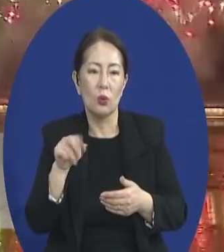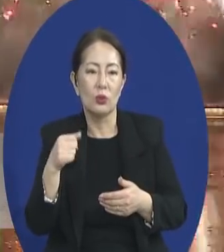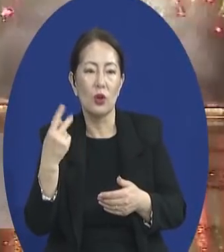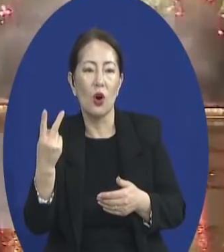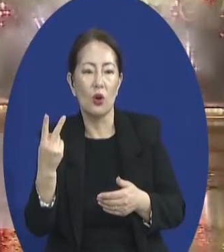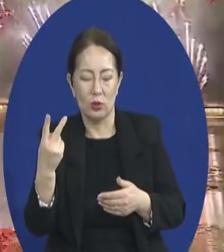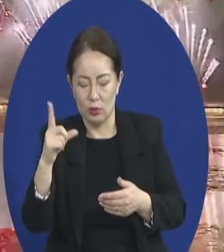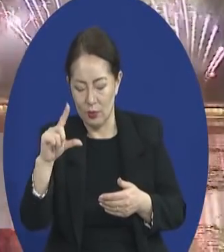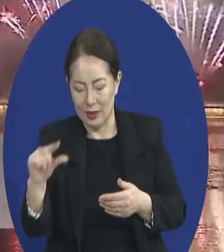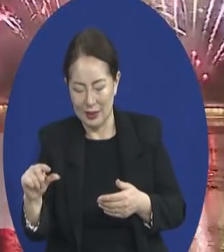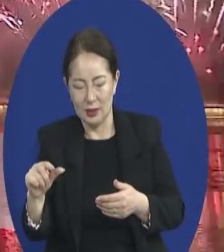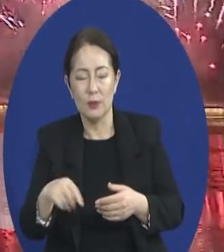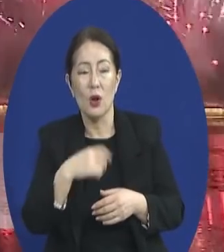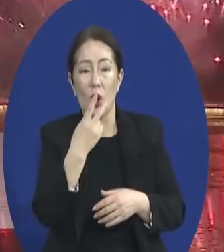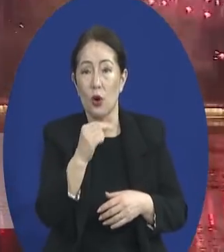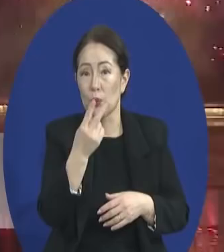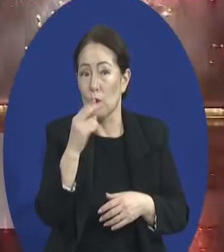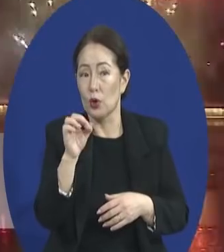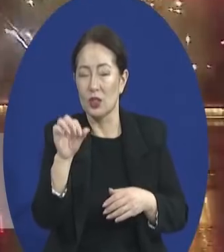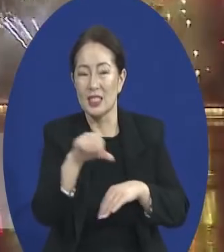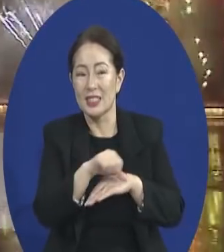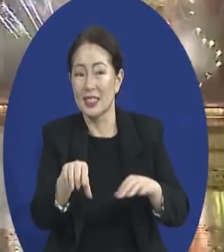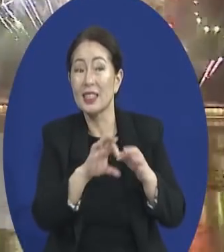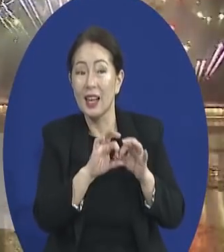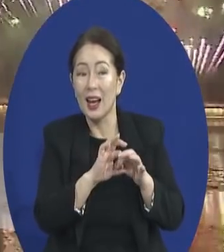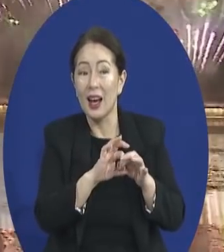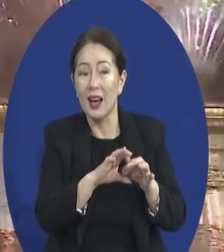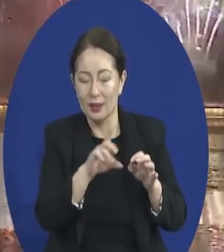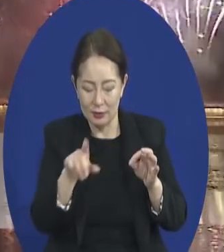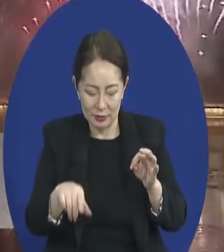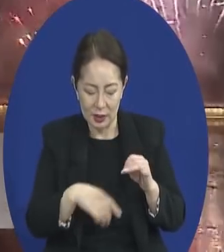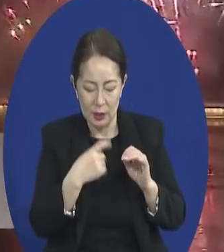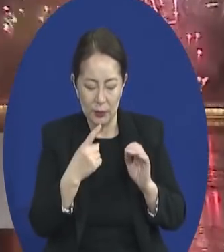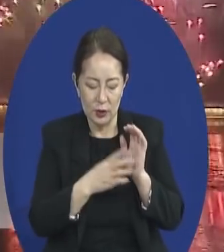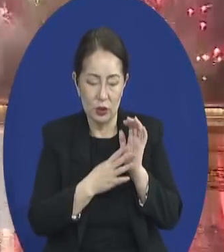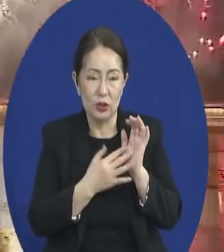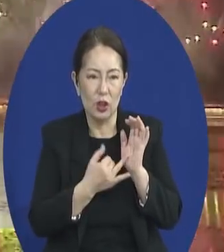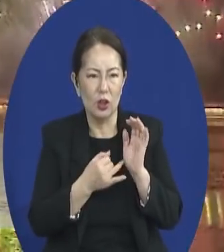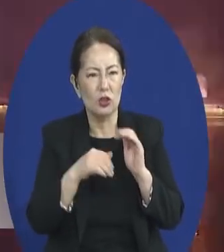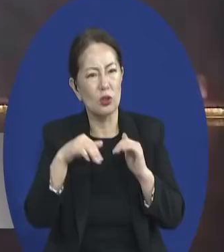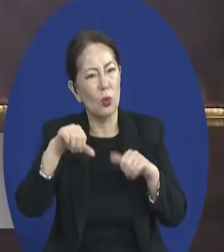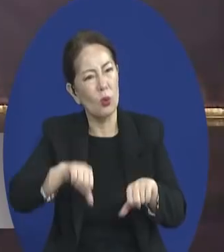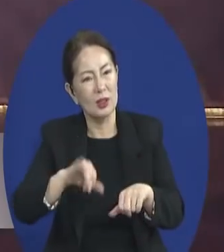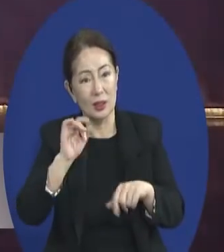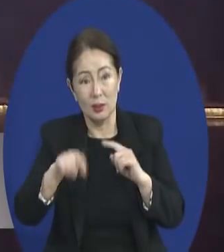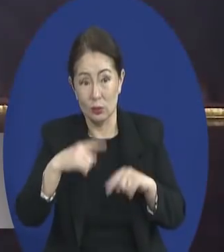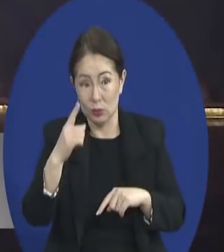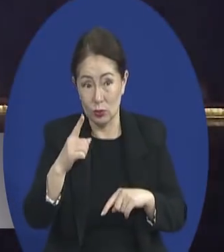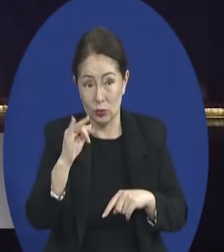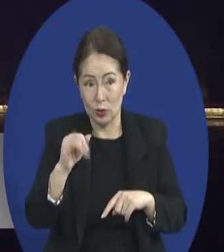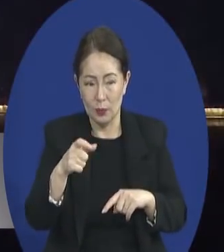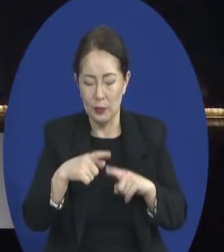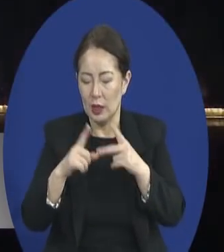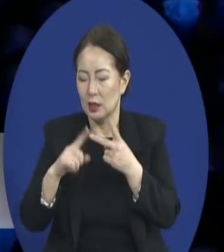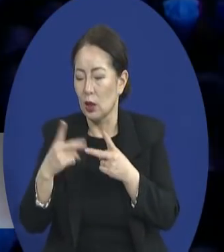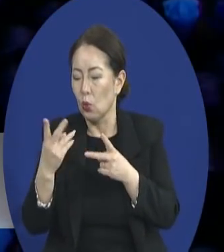үг. Мөн 2020 оноос хойш хилээ хаасан Умардын эдийн засаг 1997 оноос хойш хамгийн том уналтанд орсон бол үр тарианы үйлдвэрлэл нь